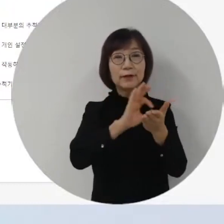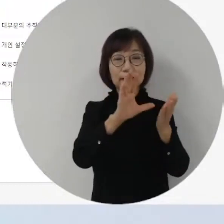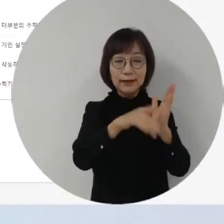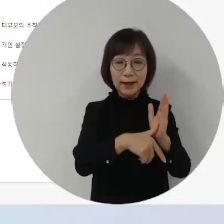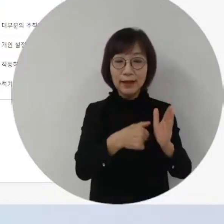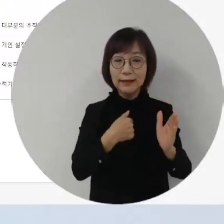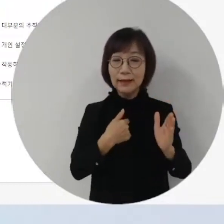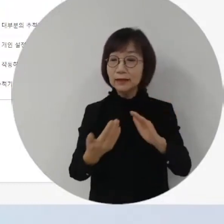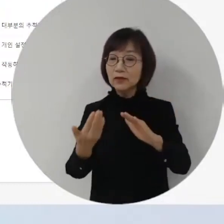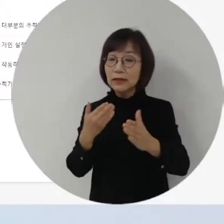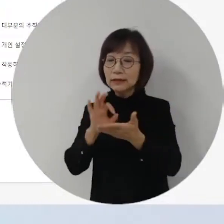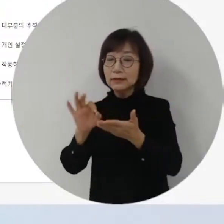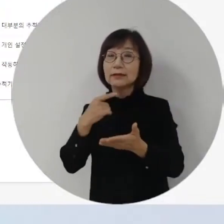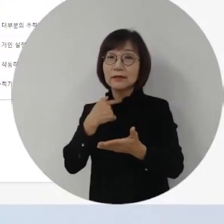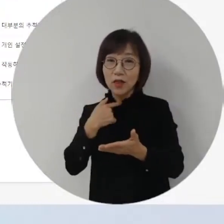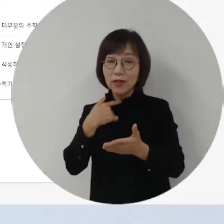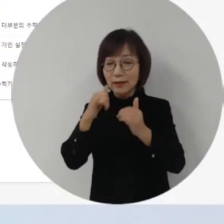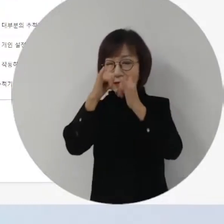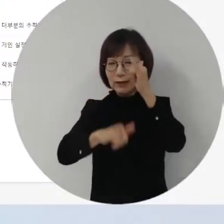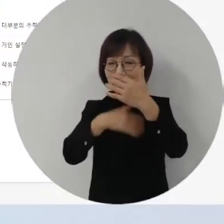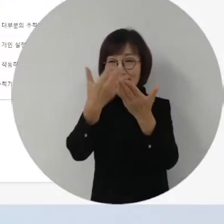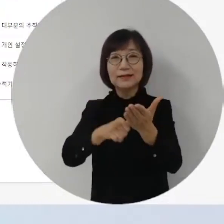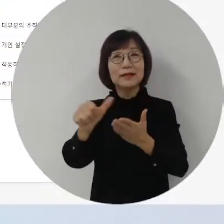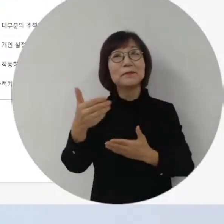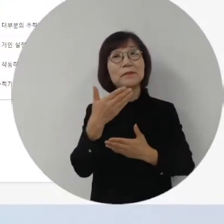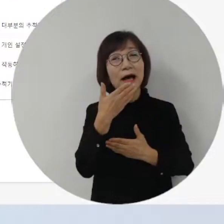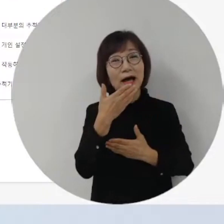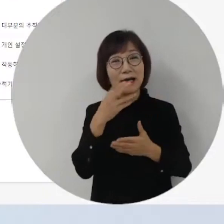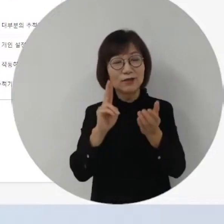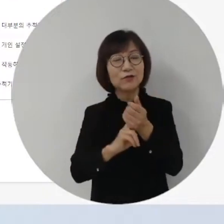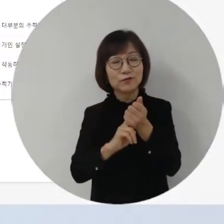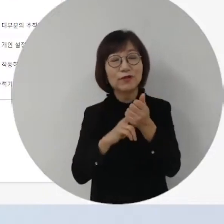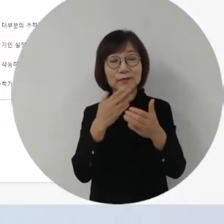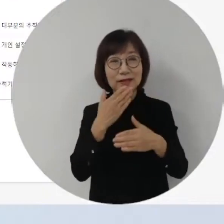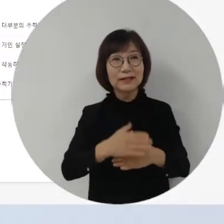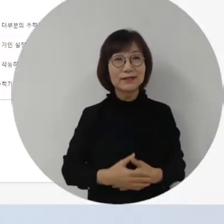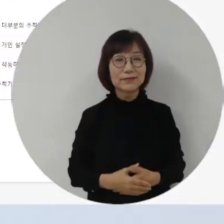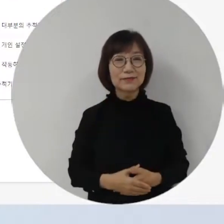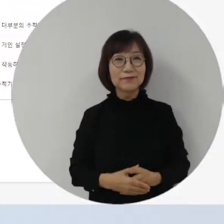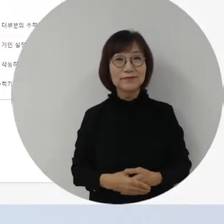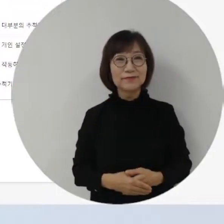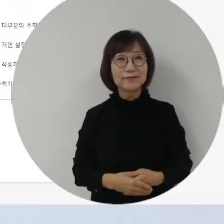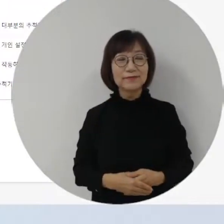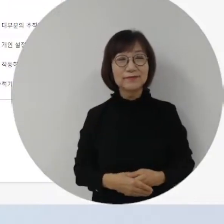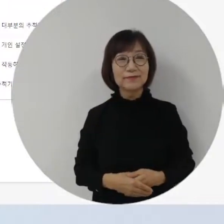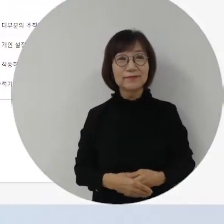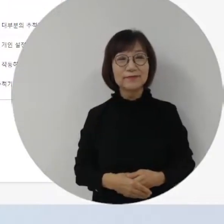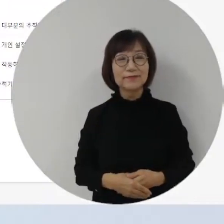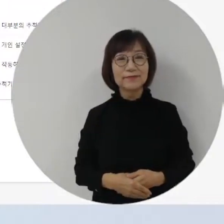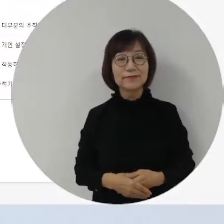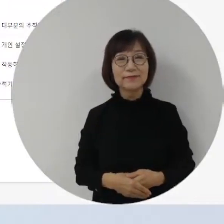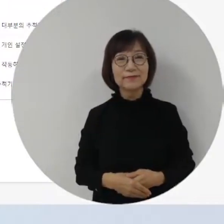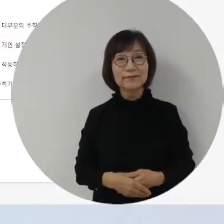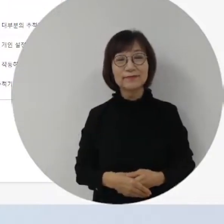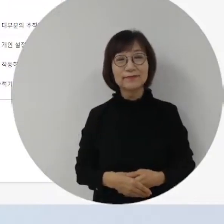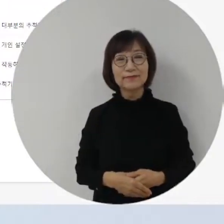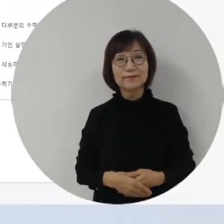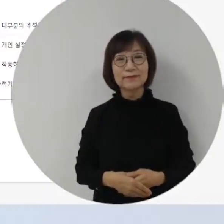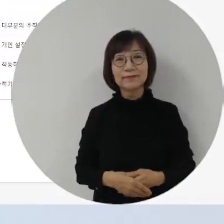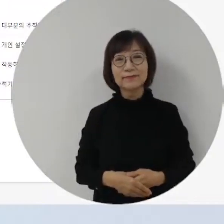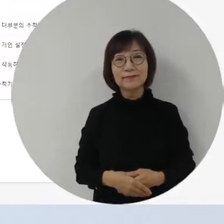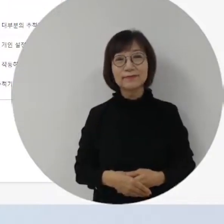또 하나는 우리 아까 캐시나 이런 데이터들이 필요는 없지만 공간을 차지하고 있어요.